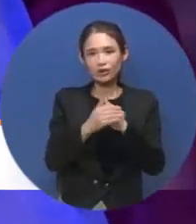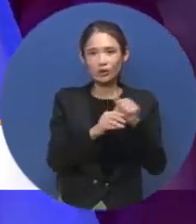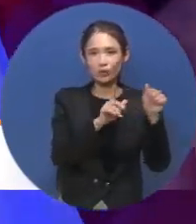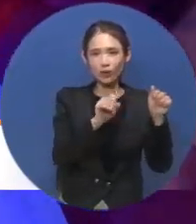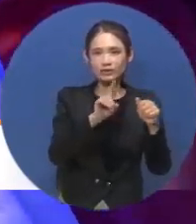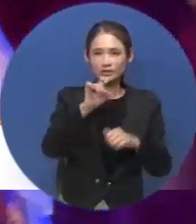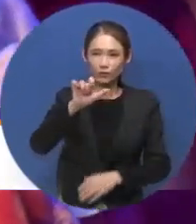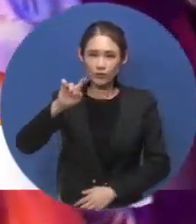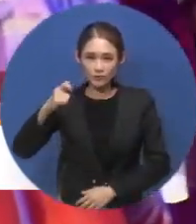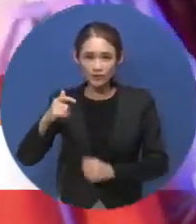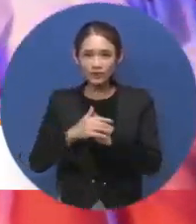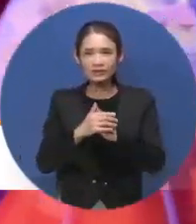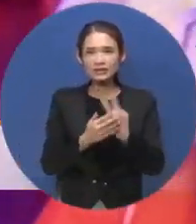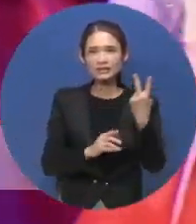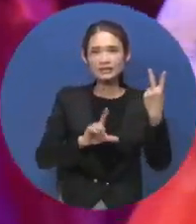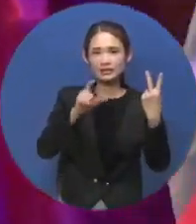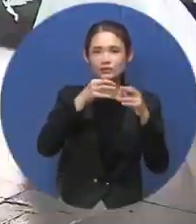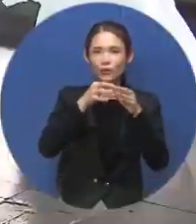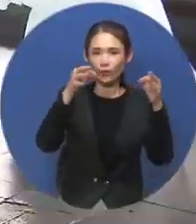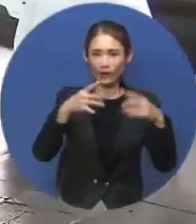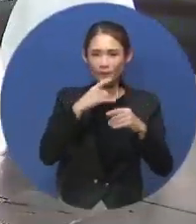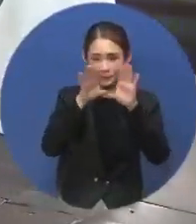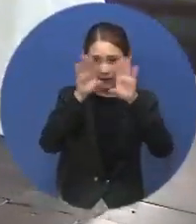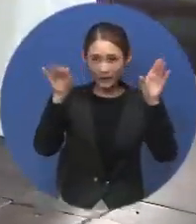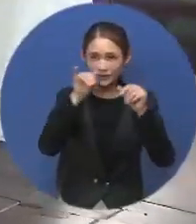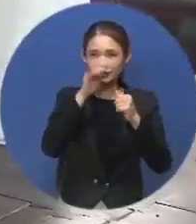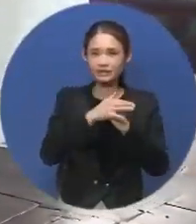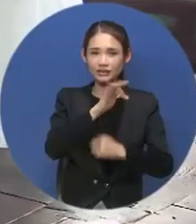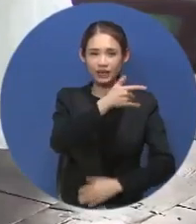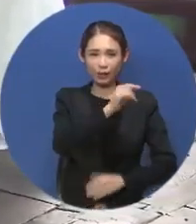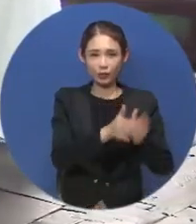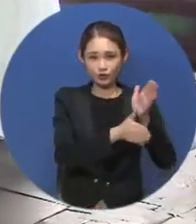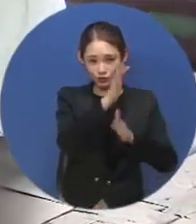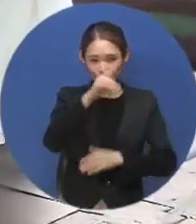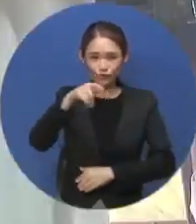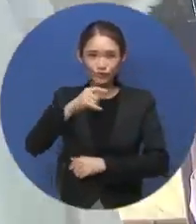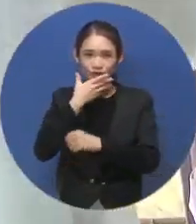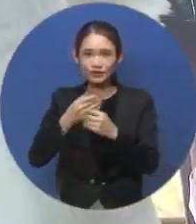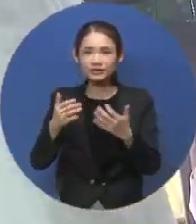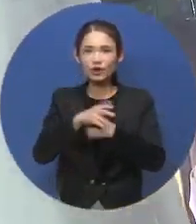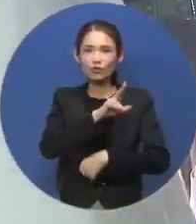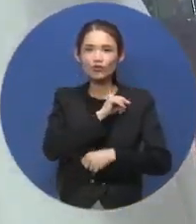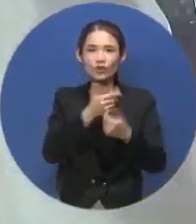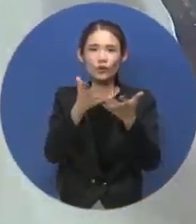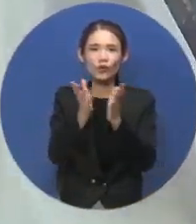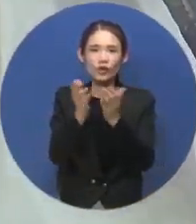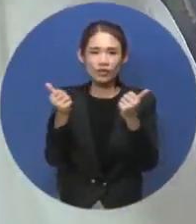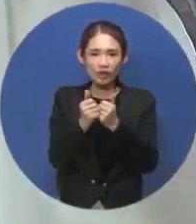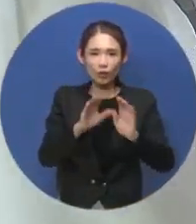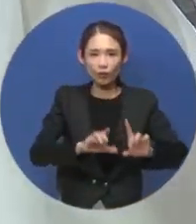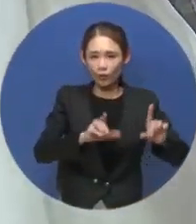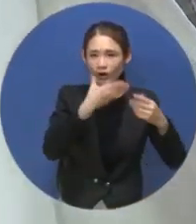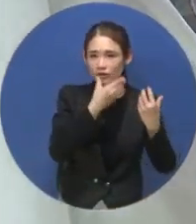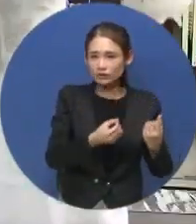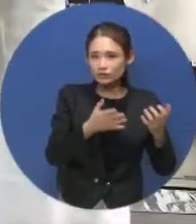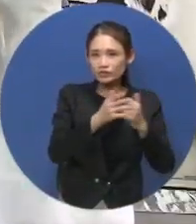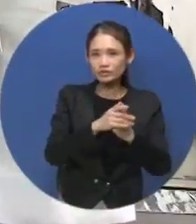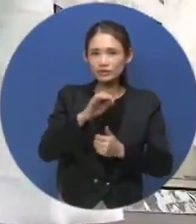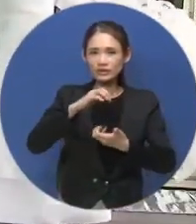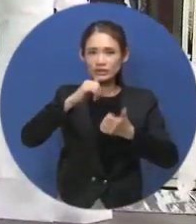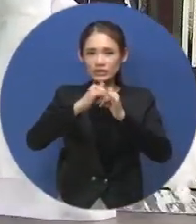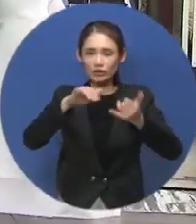지나온 90년을 기념하고 다가올 100년을 향해 나아가는 대한민국 대표 축제 제91회 춘향제가 코로나19